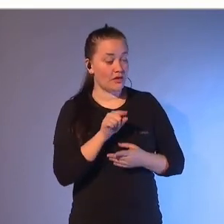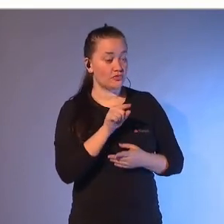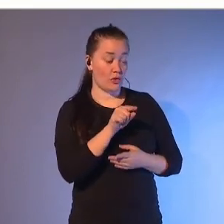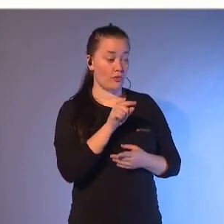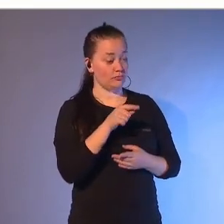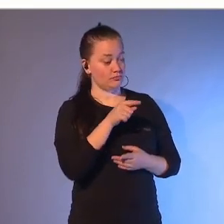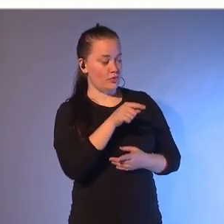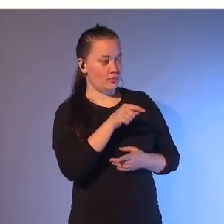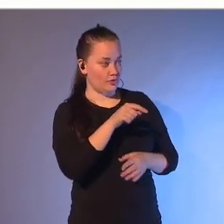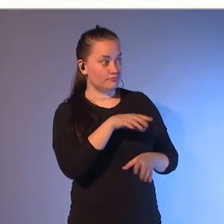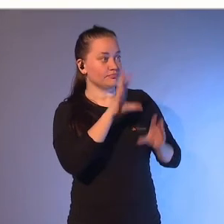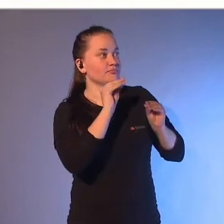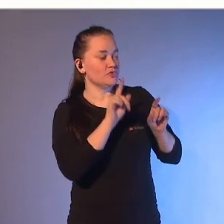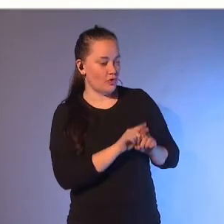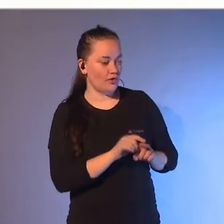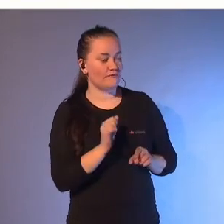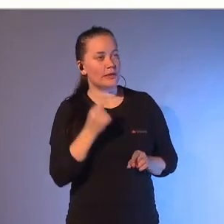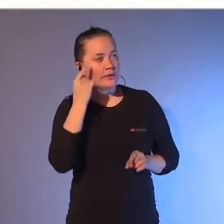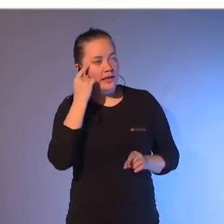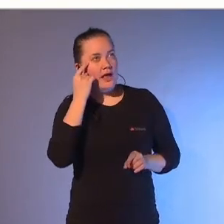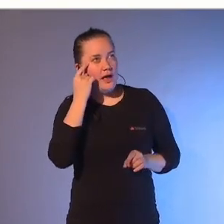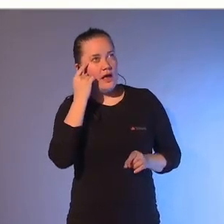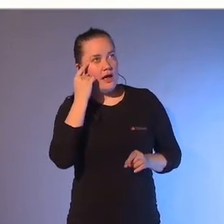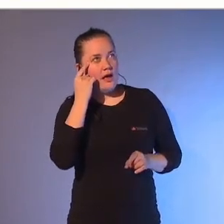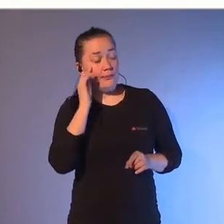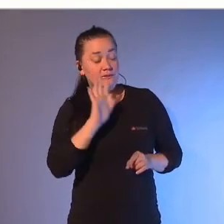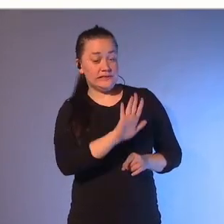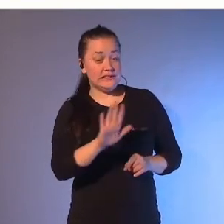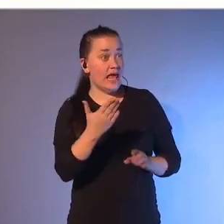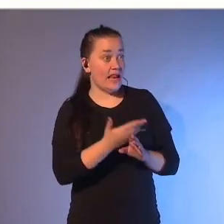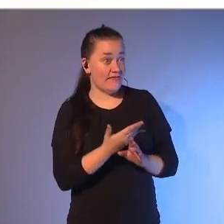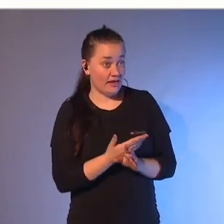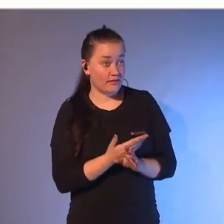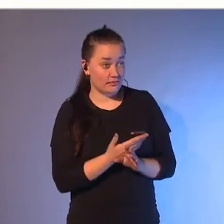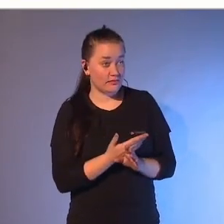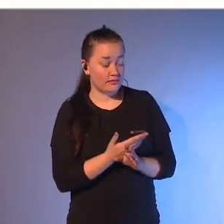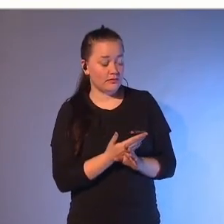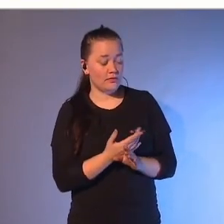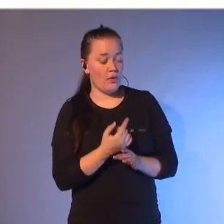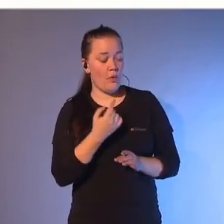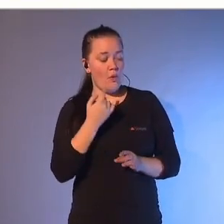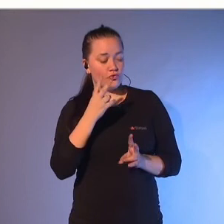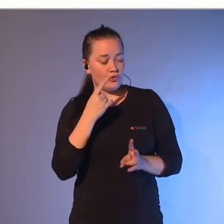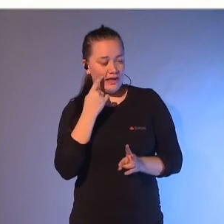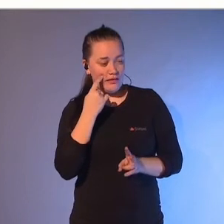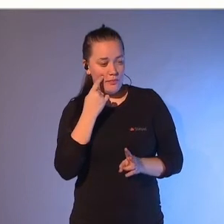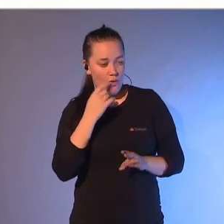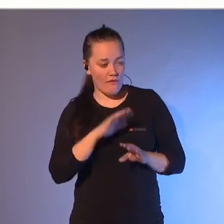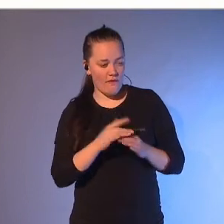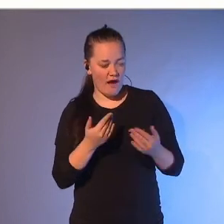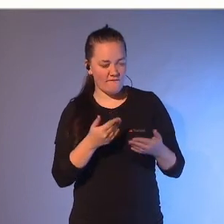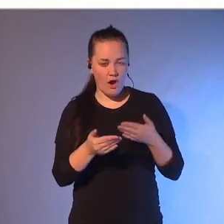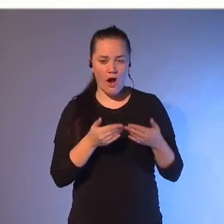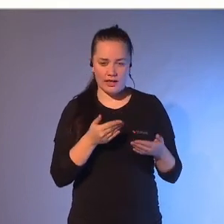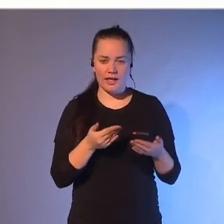det. Fordi hun tenkte på sine elever, og så tenkte jeg på hva den